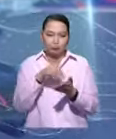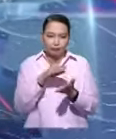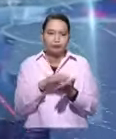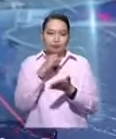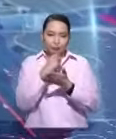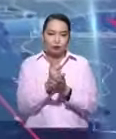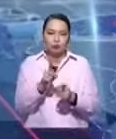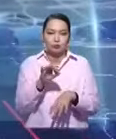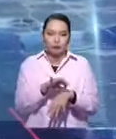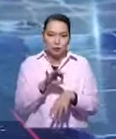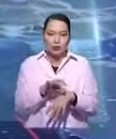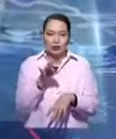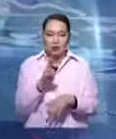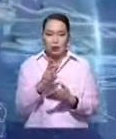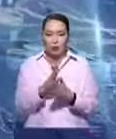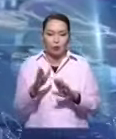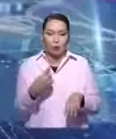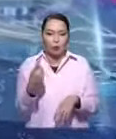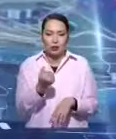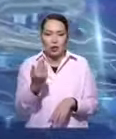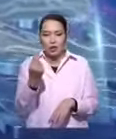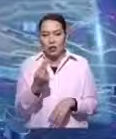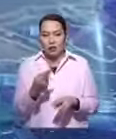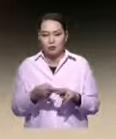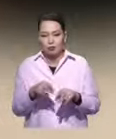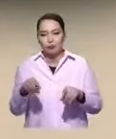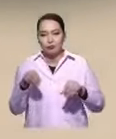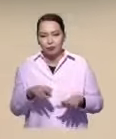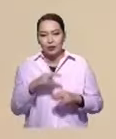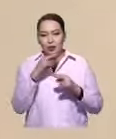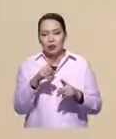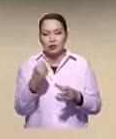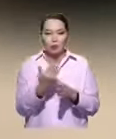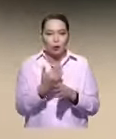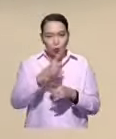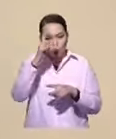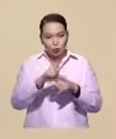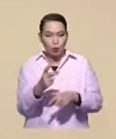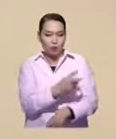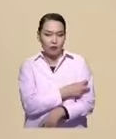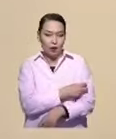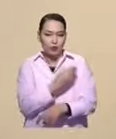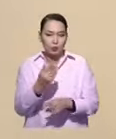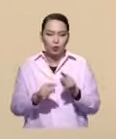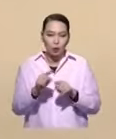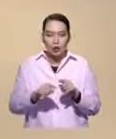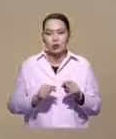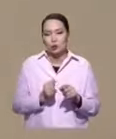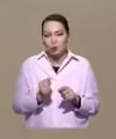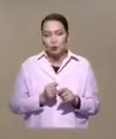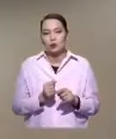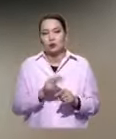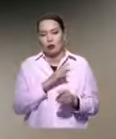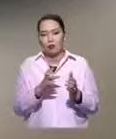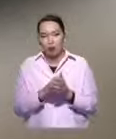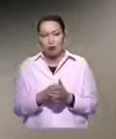диагноз. После недели лечения в Астане семья приняла решение обратиться за помощью к турецким врачам. Родственники, друзья, коллеги настояли и собрали